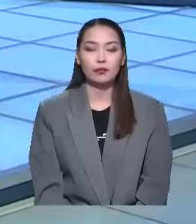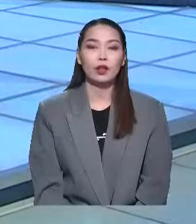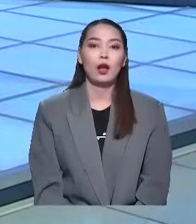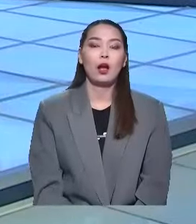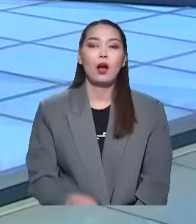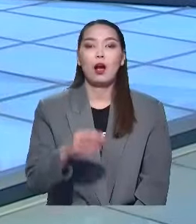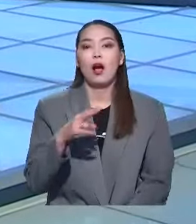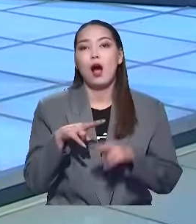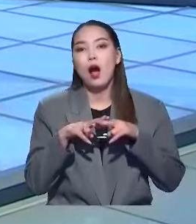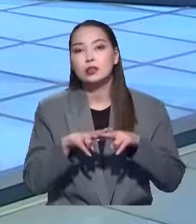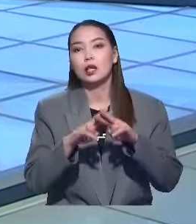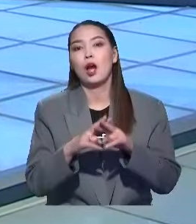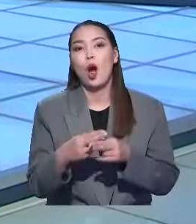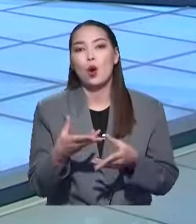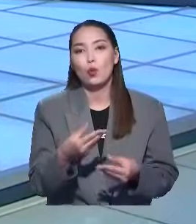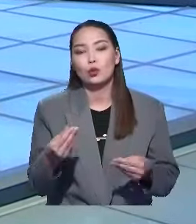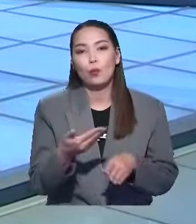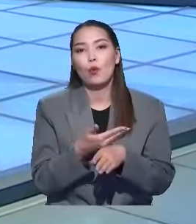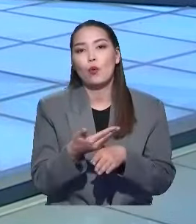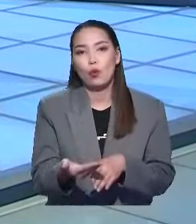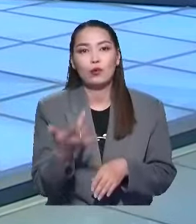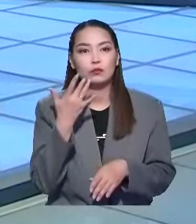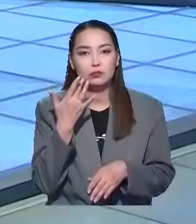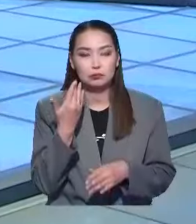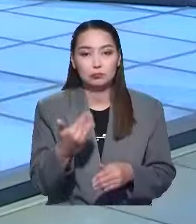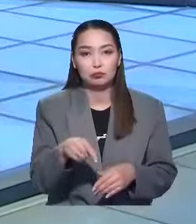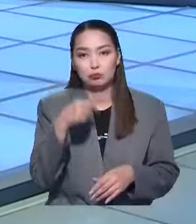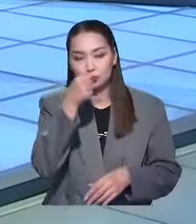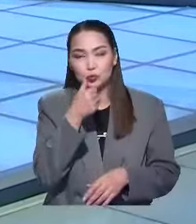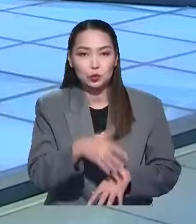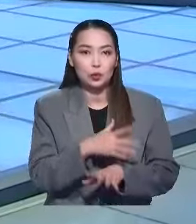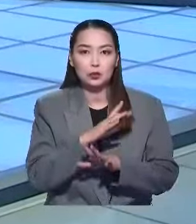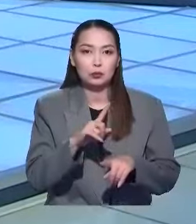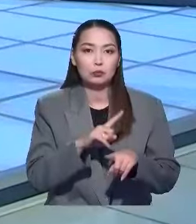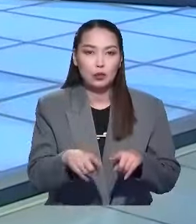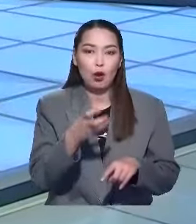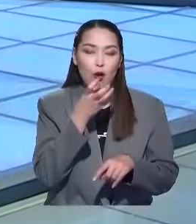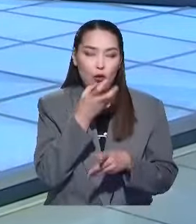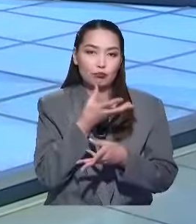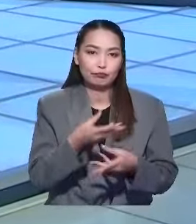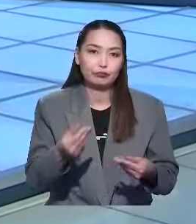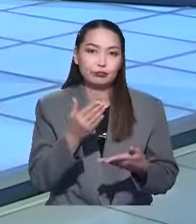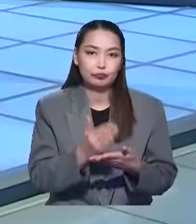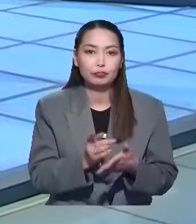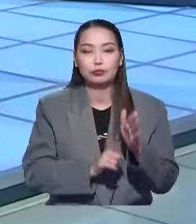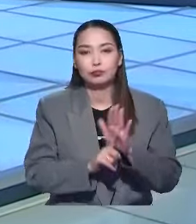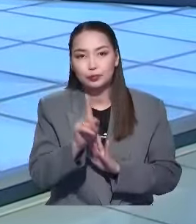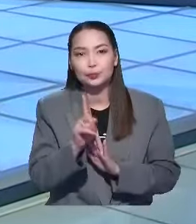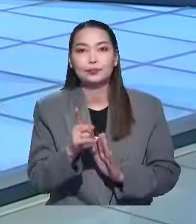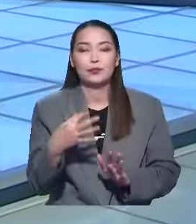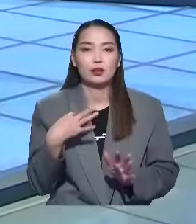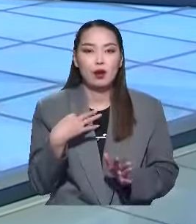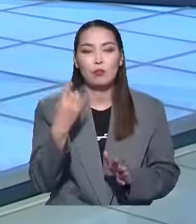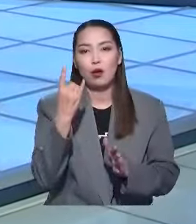Астанаға көктем кешігіп келуші еді, бил ұзақ күттірмеді, ауарайы жылынып, күн күлімдеп тұр. Демек, қолға шүберек алып, терезелерді